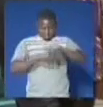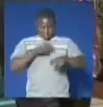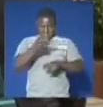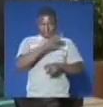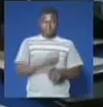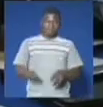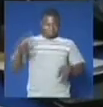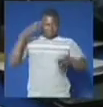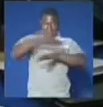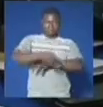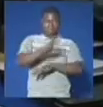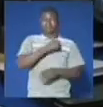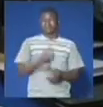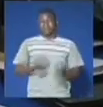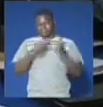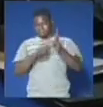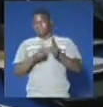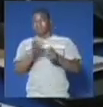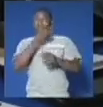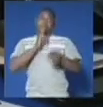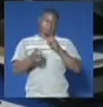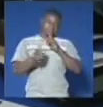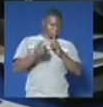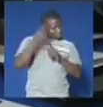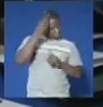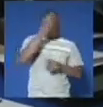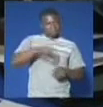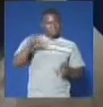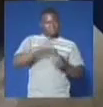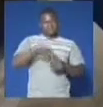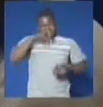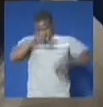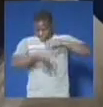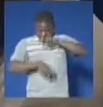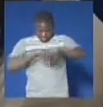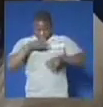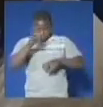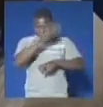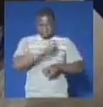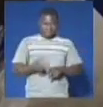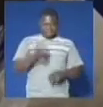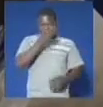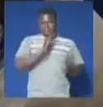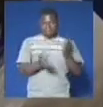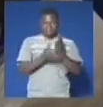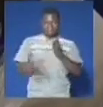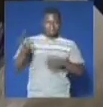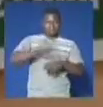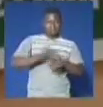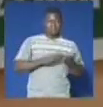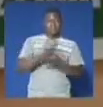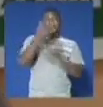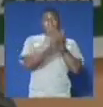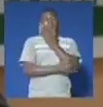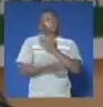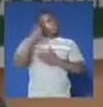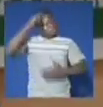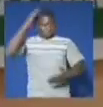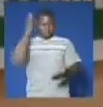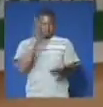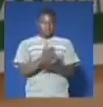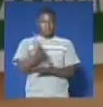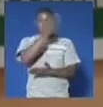Il s'agit aussi pour les participants d'examiner les mécanismes mis en place par les différents pays pour lutter contre le détournement